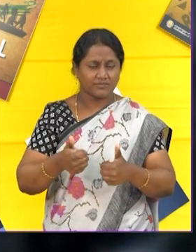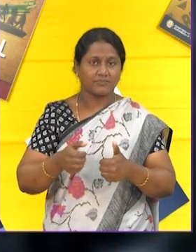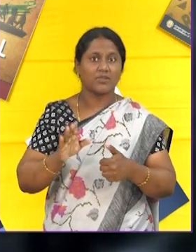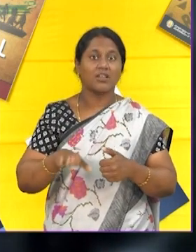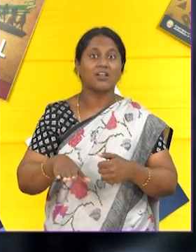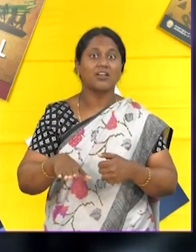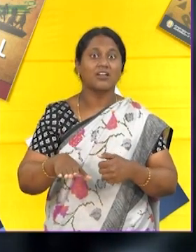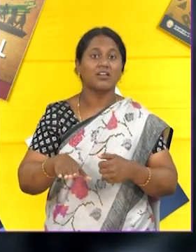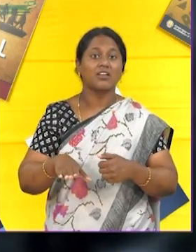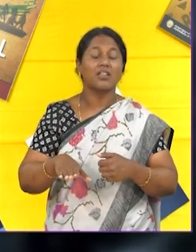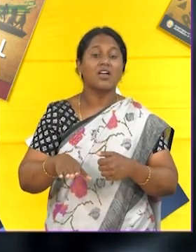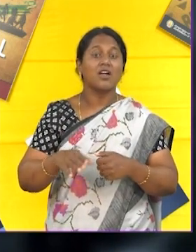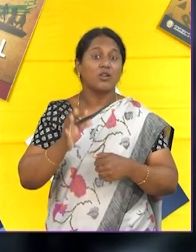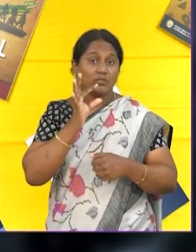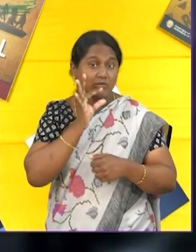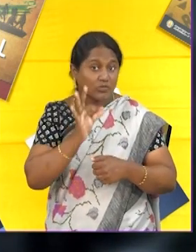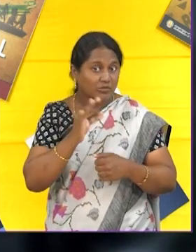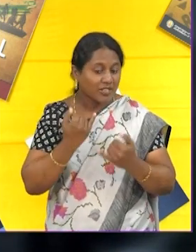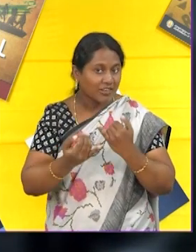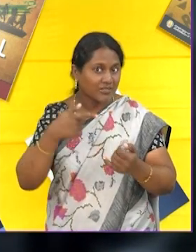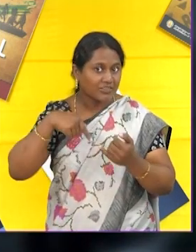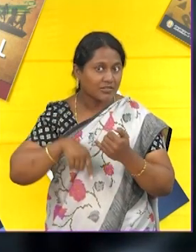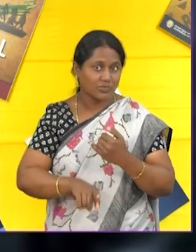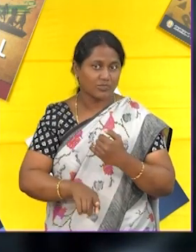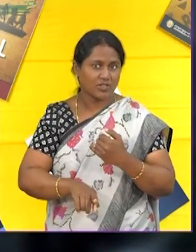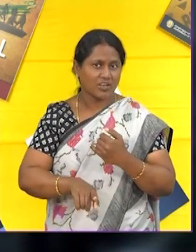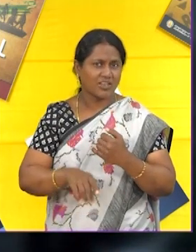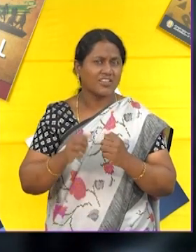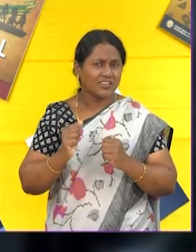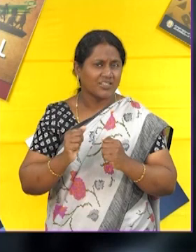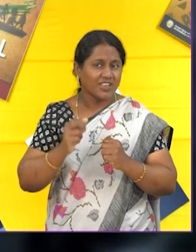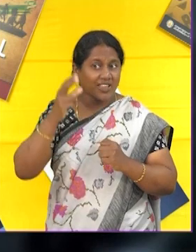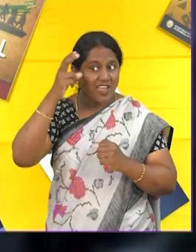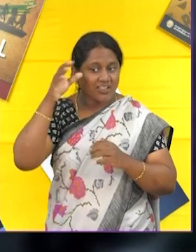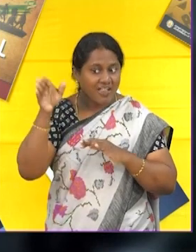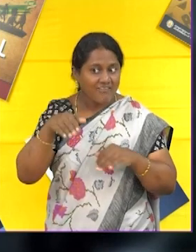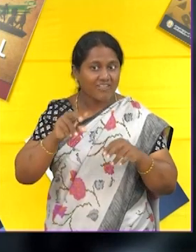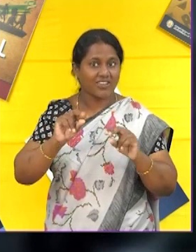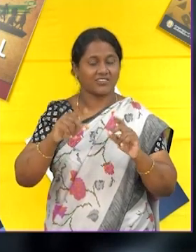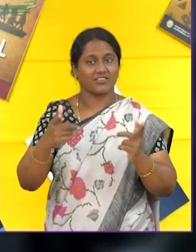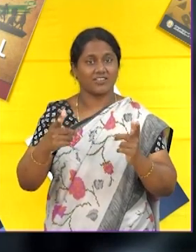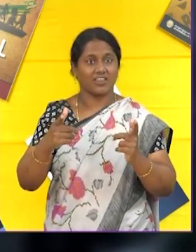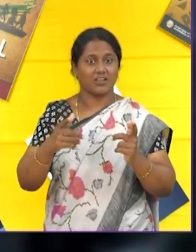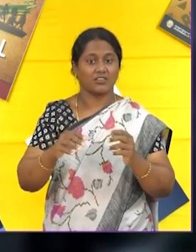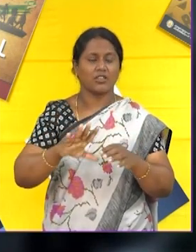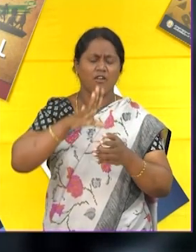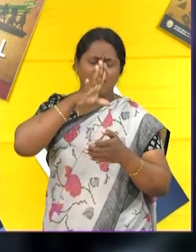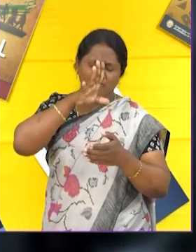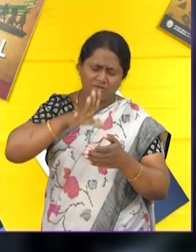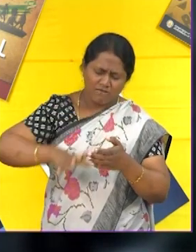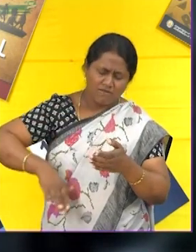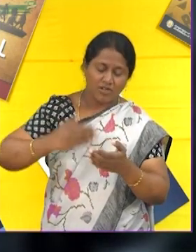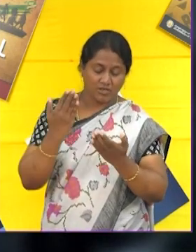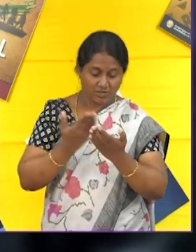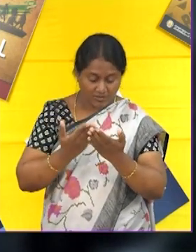பட் ஆக்சுவலாக டெக்ஸ்ட்டுக்குள்ள என்ன உள்ள கதையில் என்ன இருக்குது அப்படின்னு நம்ம தெரிஞ்சுக்கணுன்னா we have to read the text